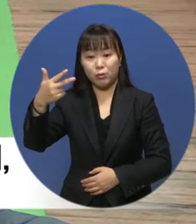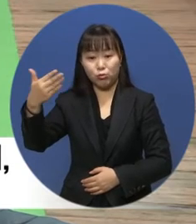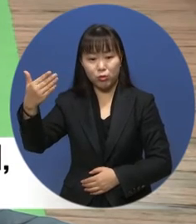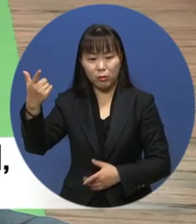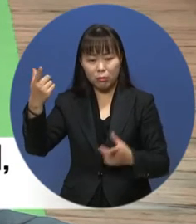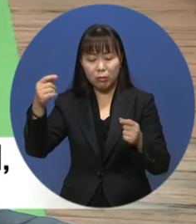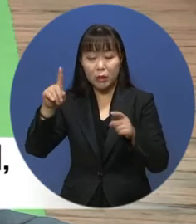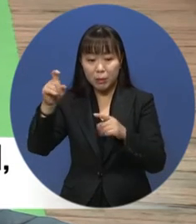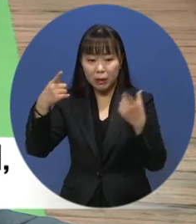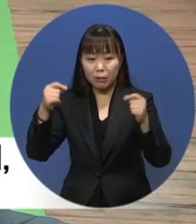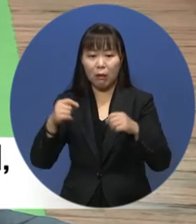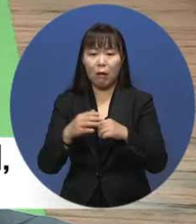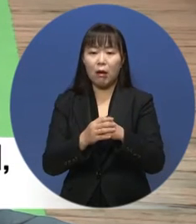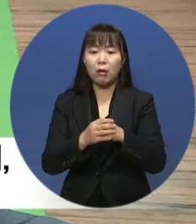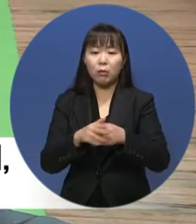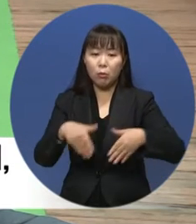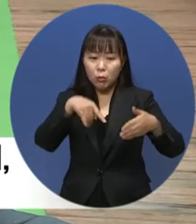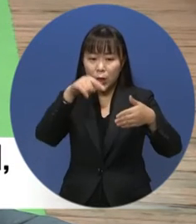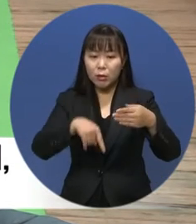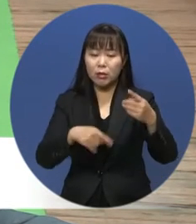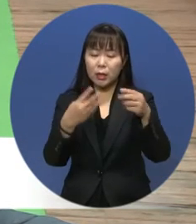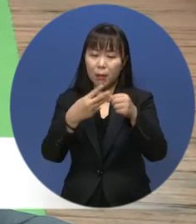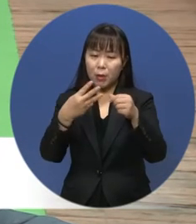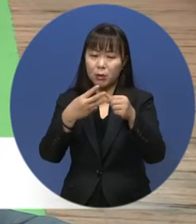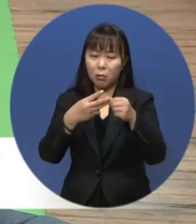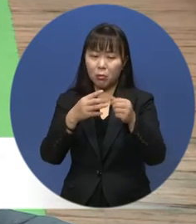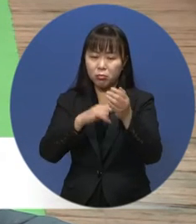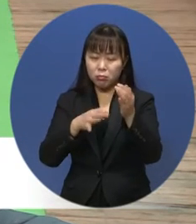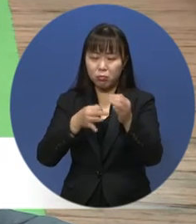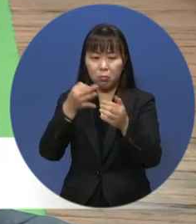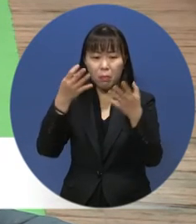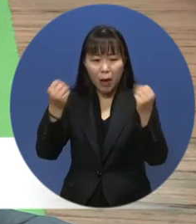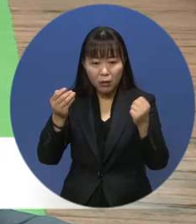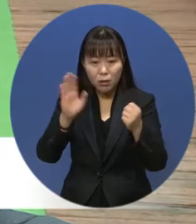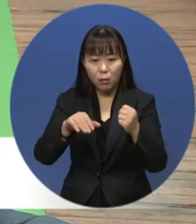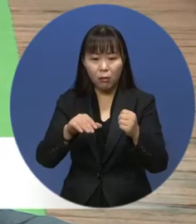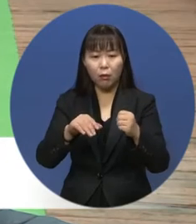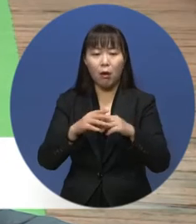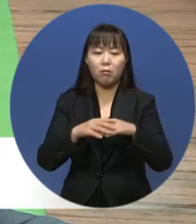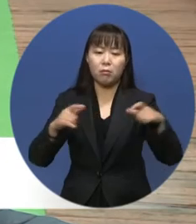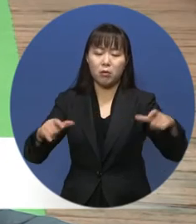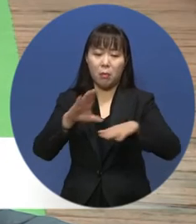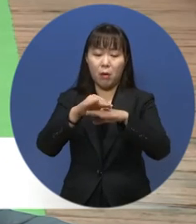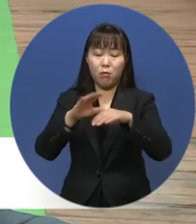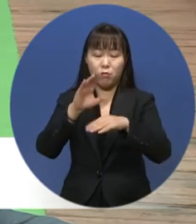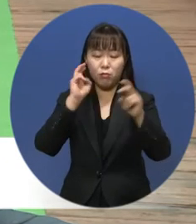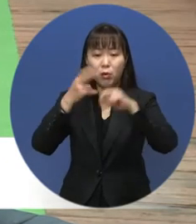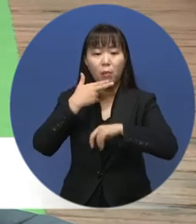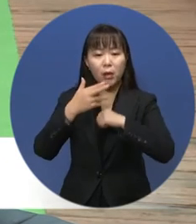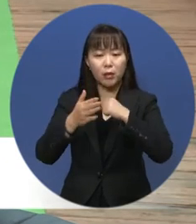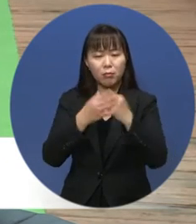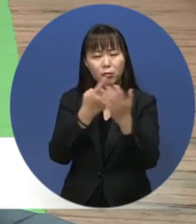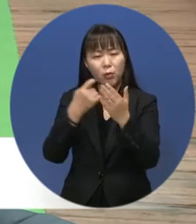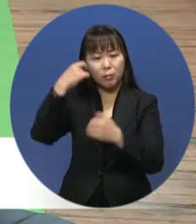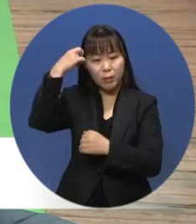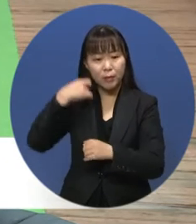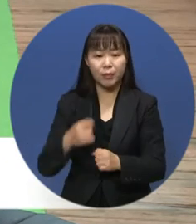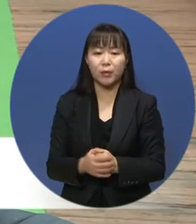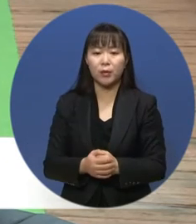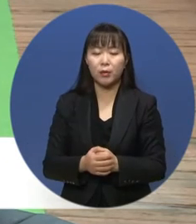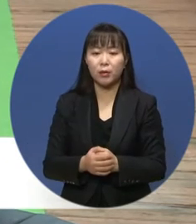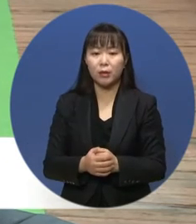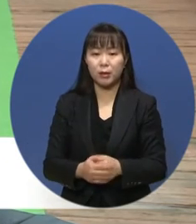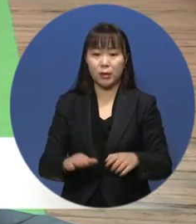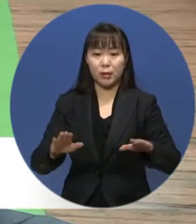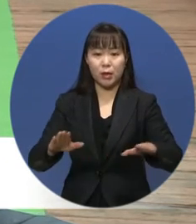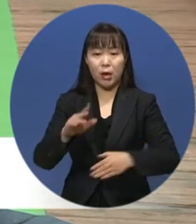번째로 많은 수신료를 납부하고 있지만 지역 방송국이 없어 많은 소외감을 느끼고 있습니다.